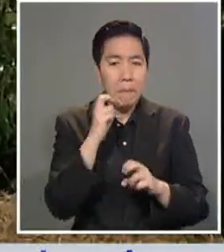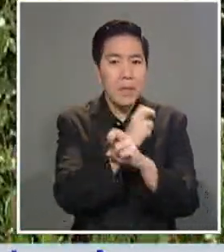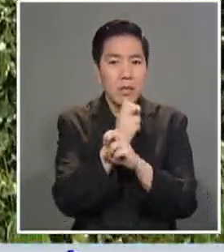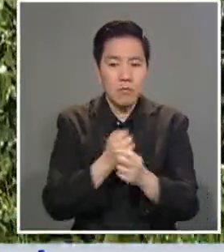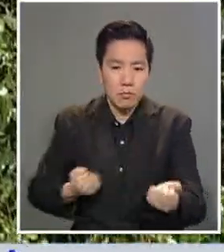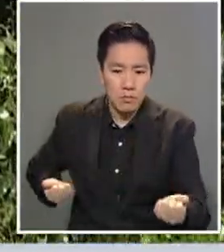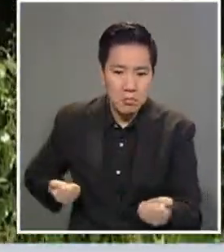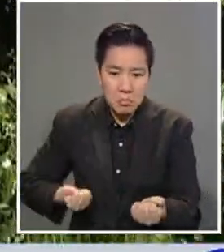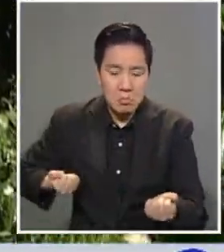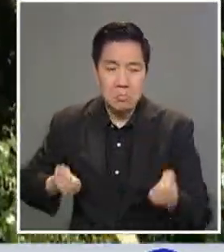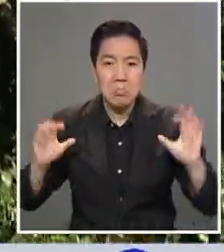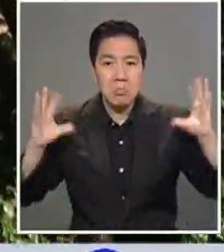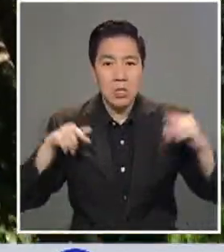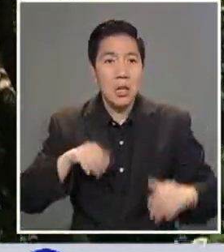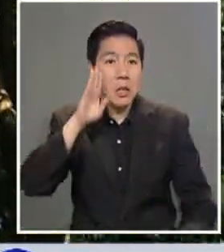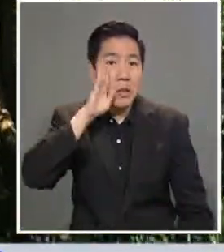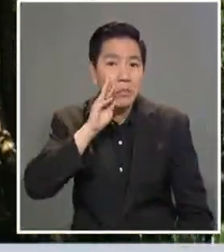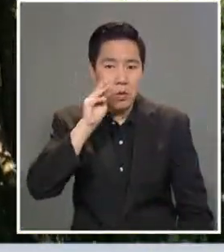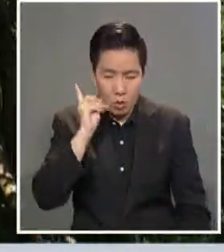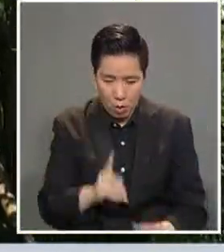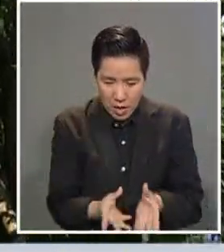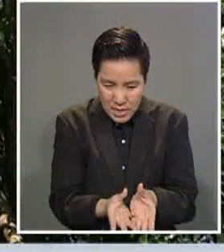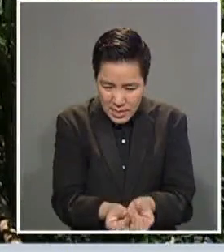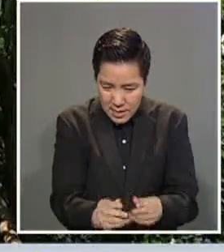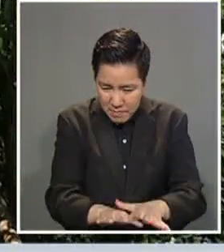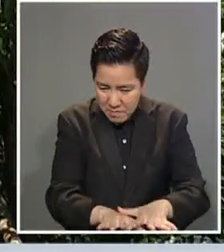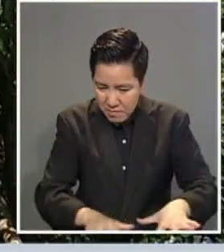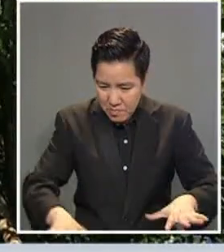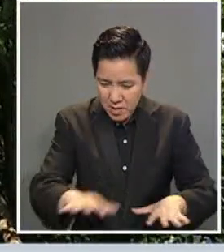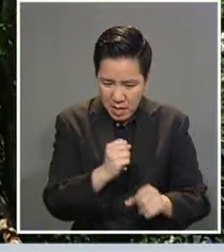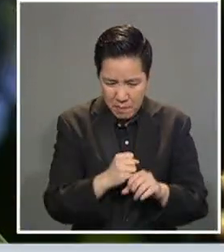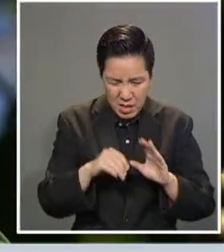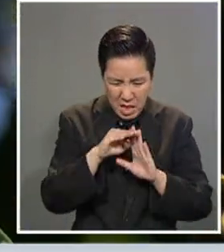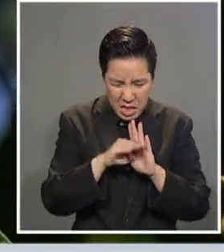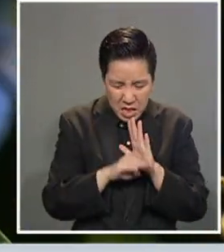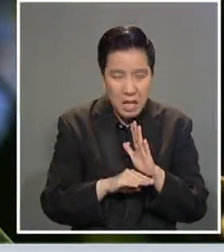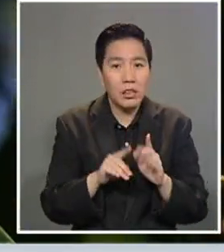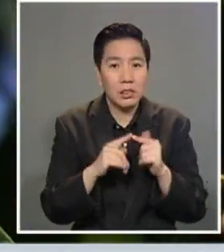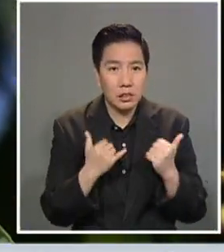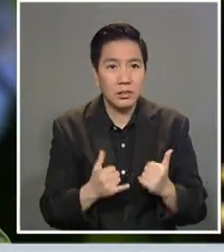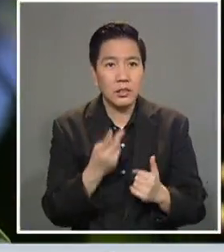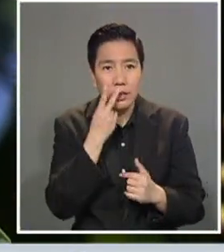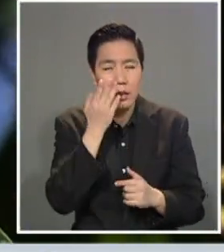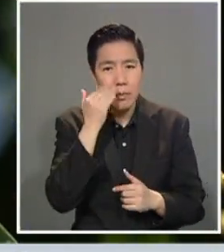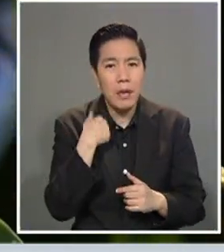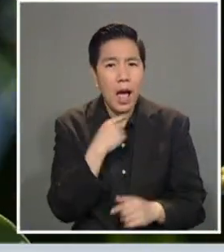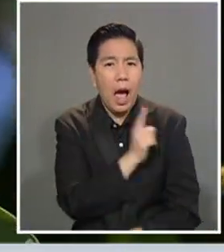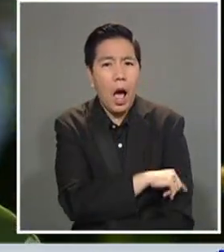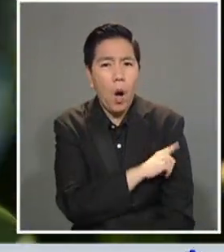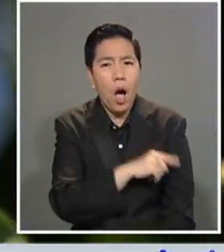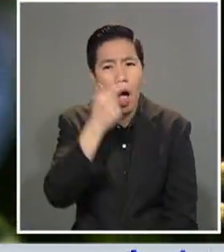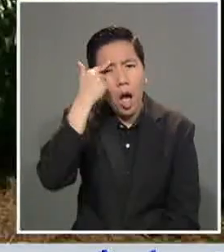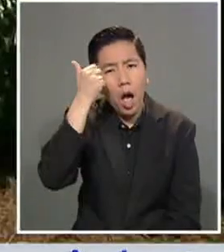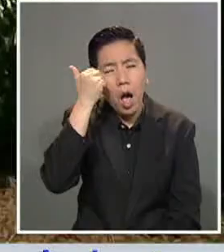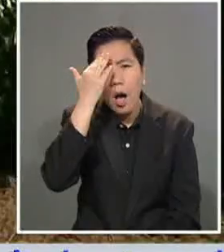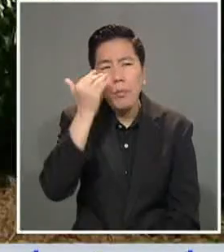ษนะคะกว่าจะมาเป็นลำไยอย่างนี้เราต้องฟื้นฟูดินมาหลายขั้นตอนนะคะ ทำไมลำไยมันออกมามีขาวมีดำอ่ะมันไม่ท